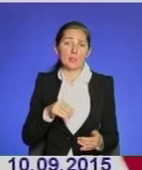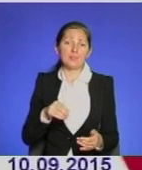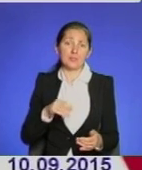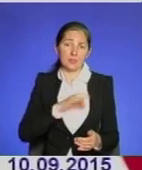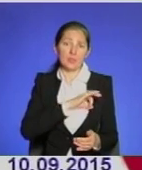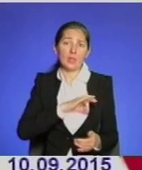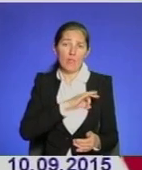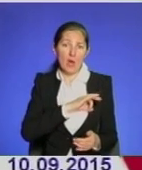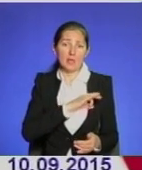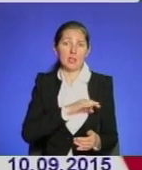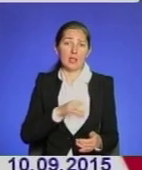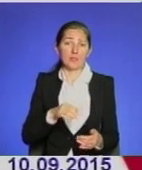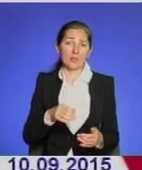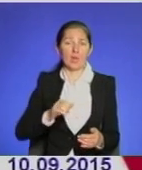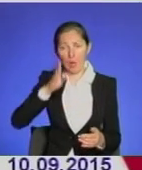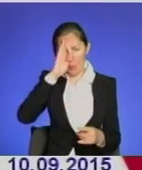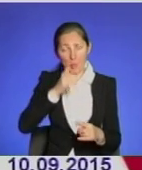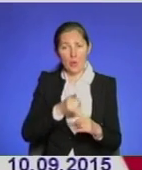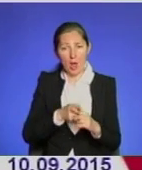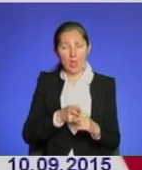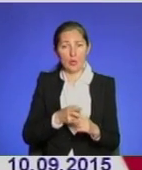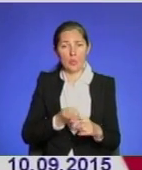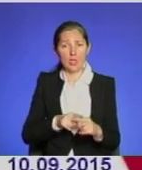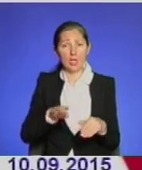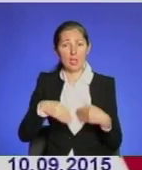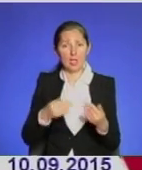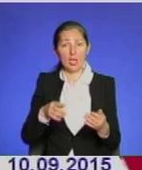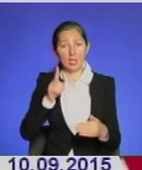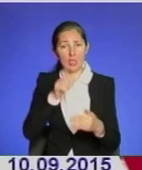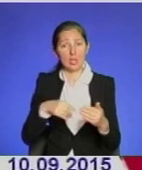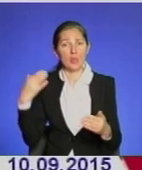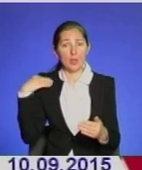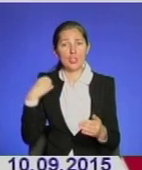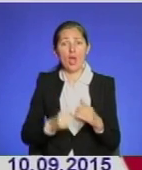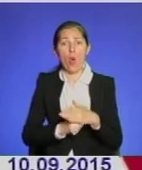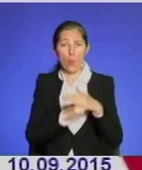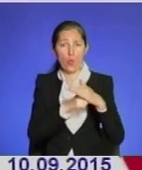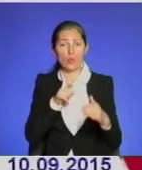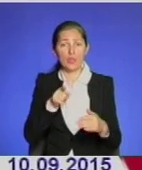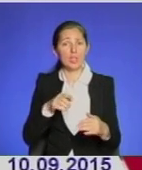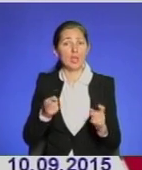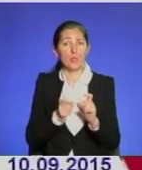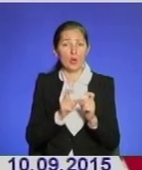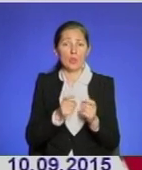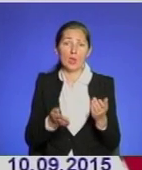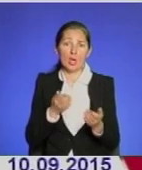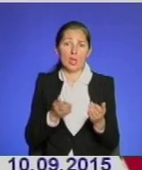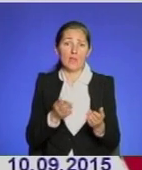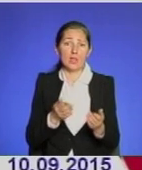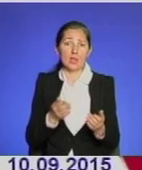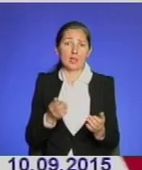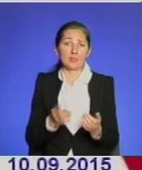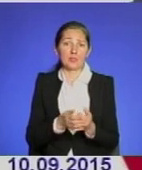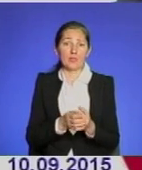який дає надійне плече, опору в їхній боротьбі, і якоюсь певною навіть